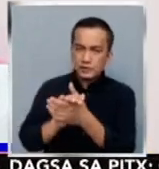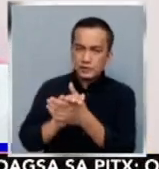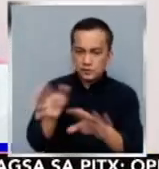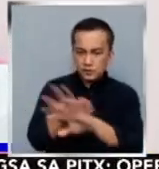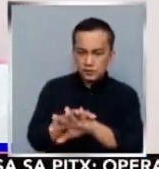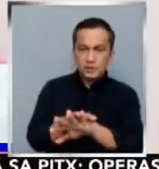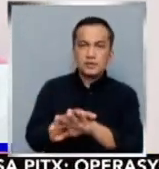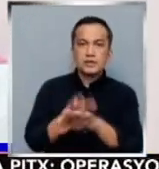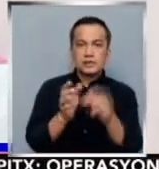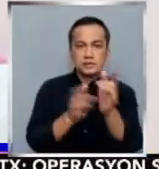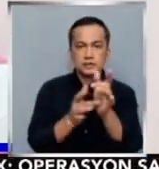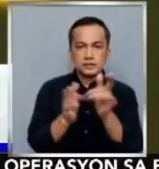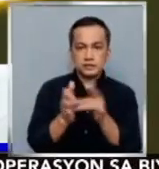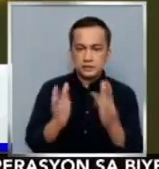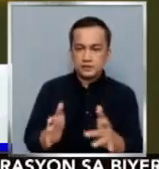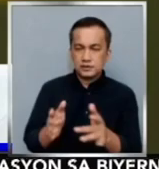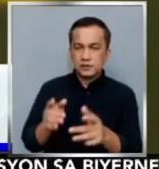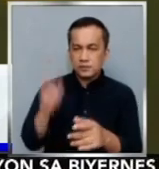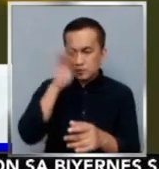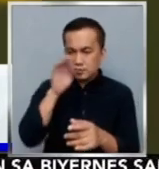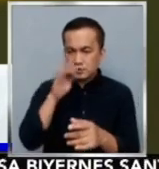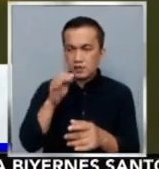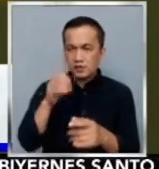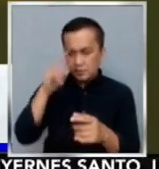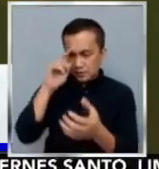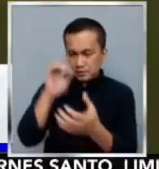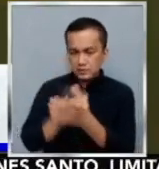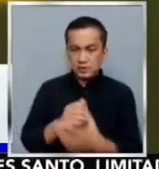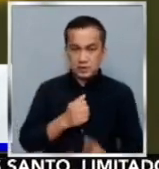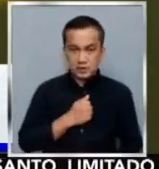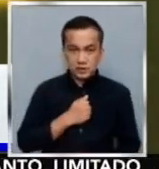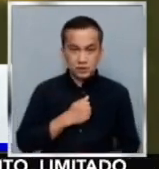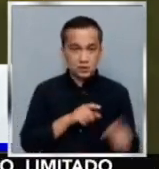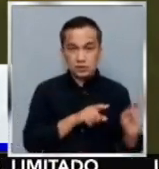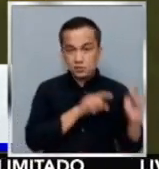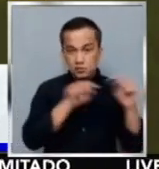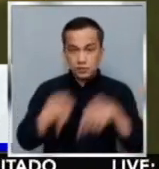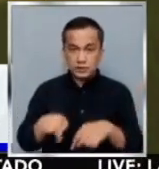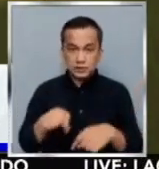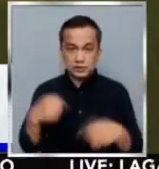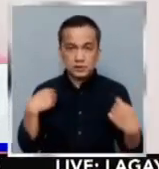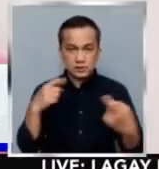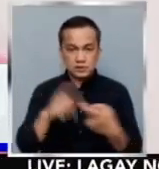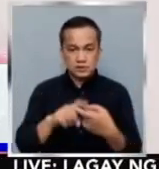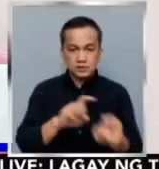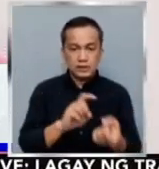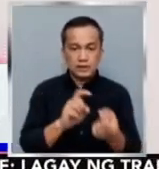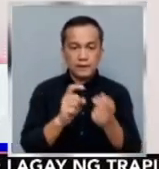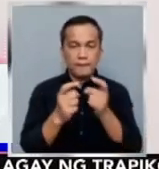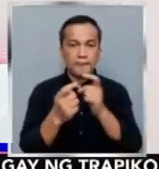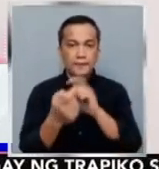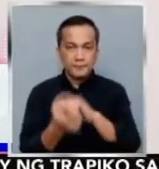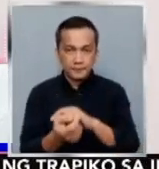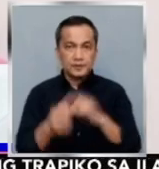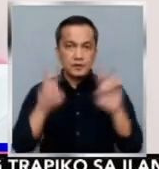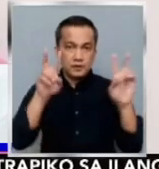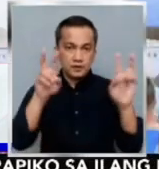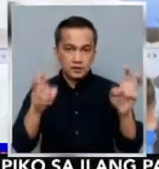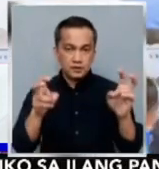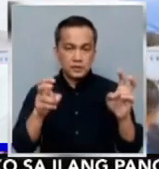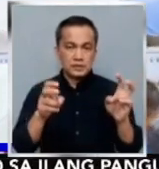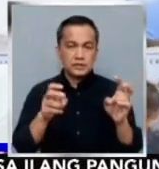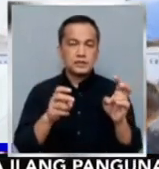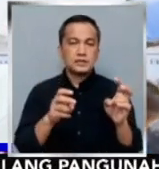mga Pilipino sa anting-anting. Pero nung dumating ang mga Kastila, na-transform ito sa pagkakaroon ng Christian